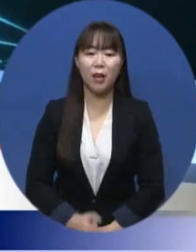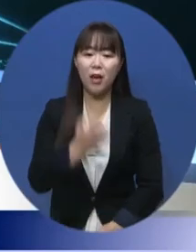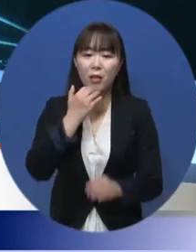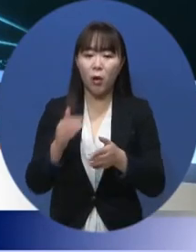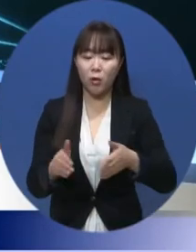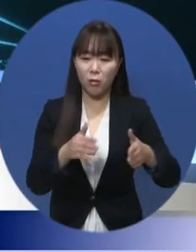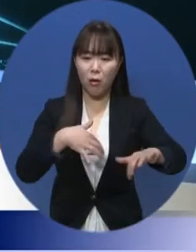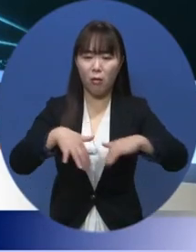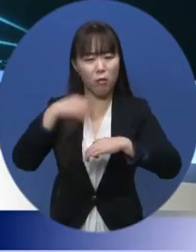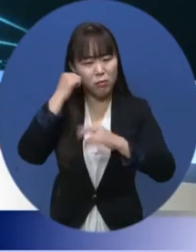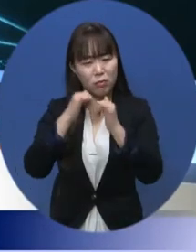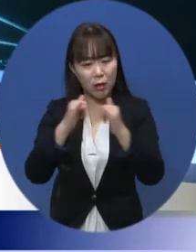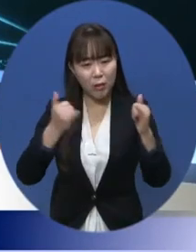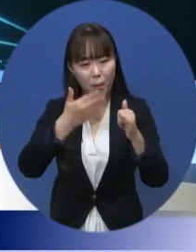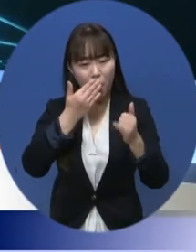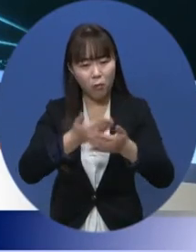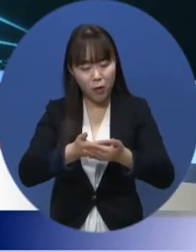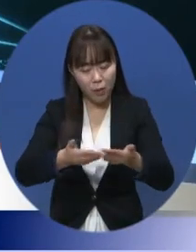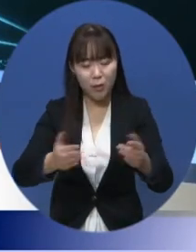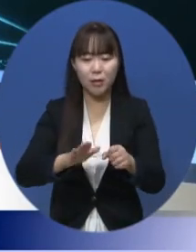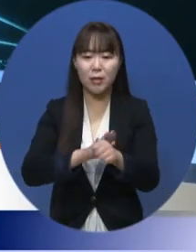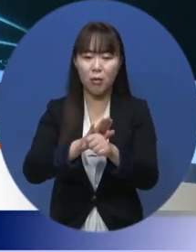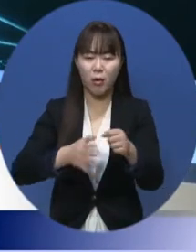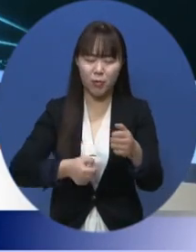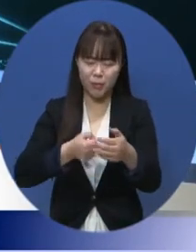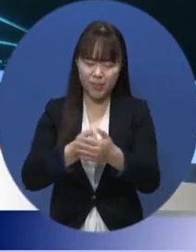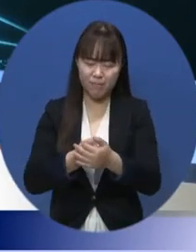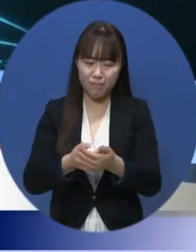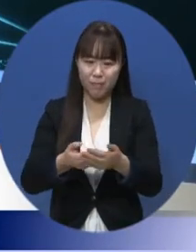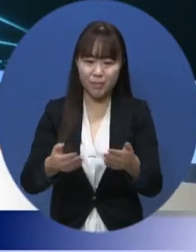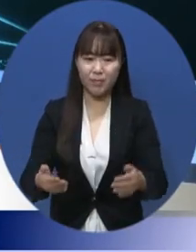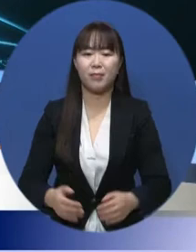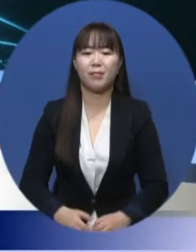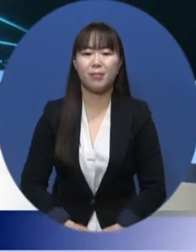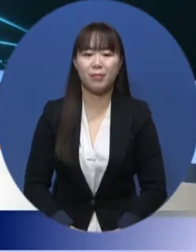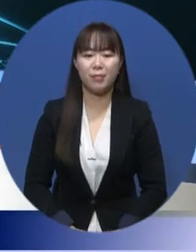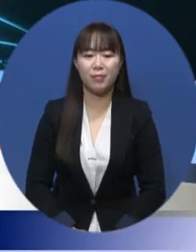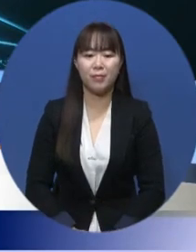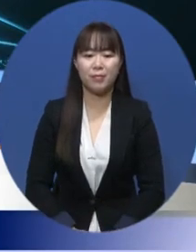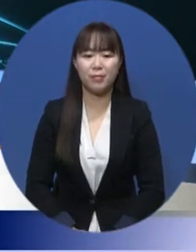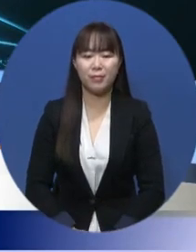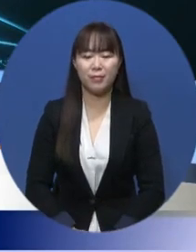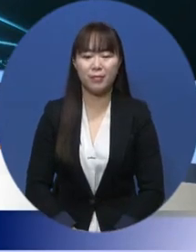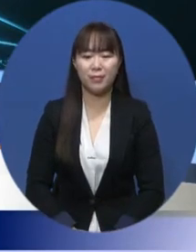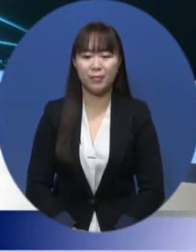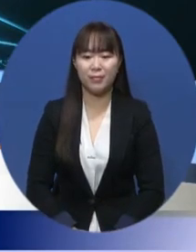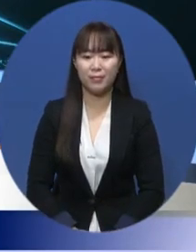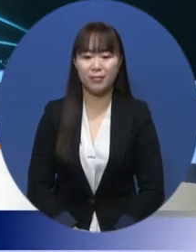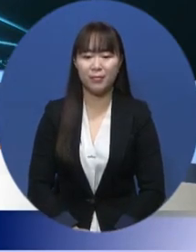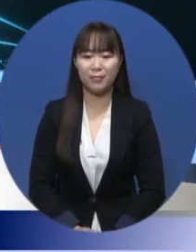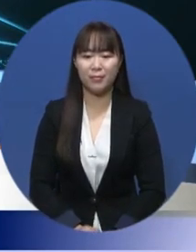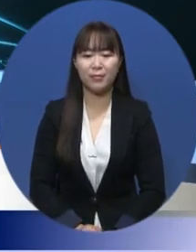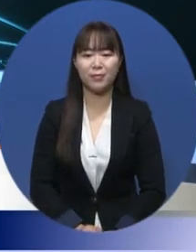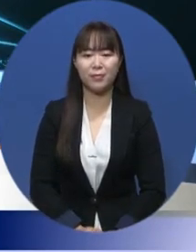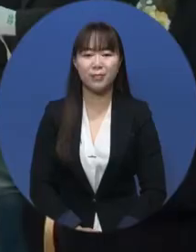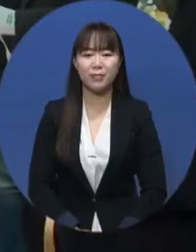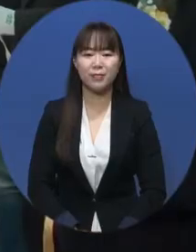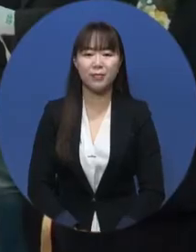경기도가 노숙인들에게 먹거리를 나누며 사랑과 용기를 전했습니다. 자세한 소식 정우선 기자가